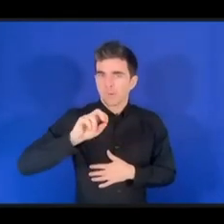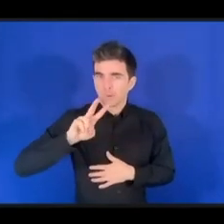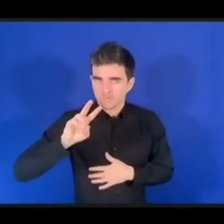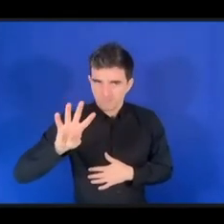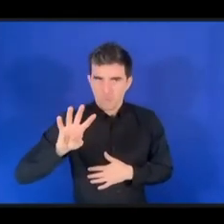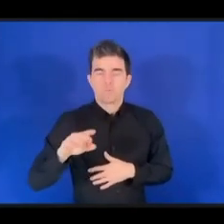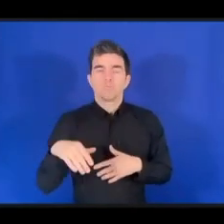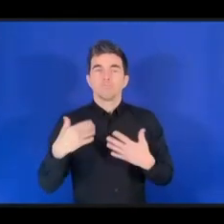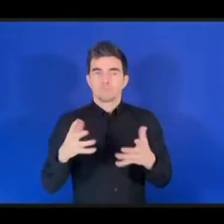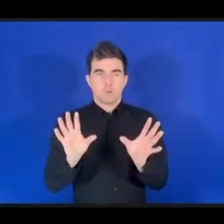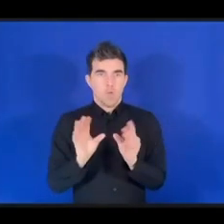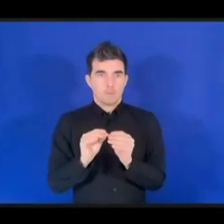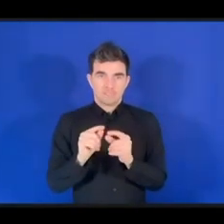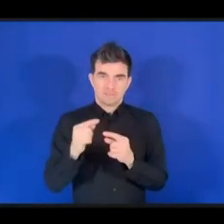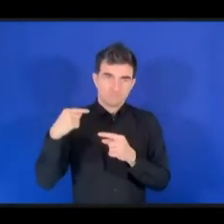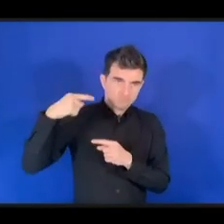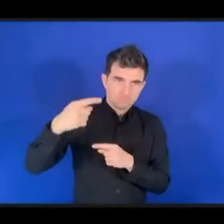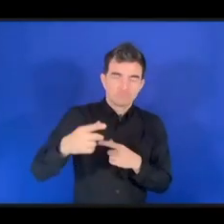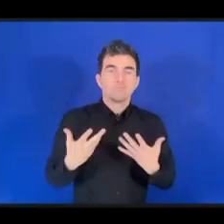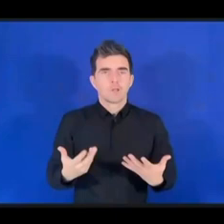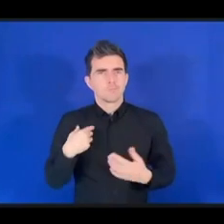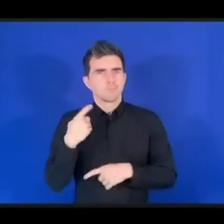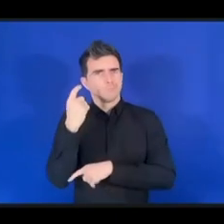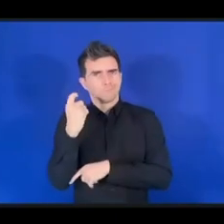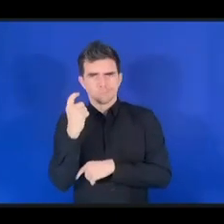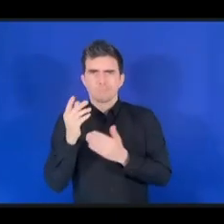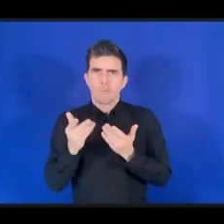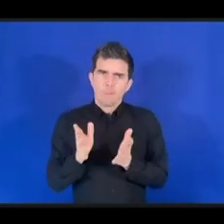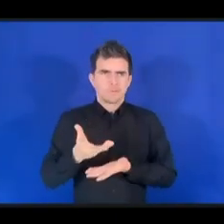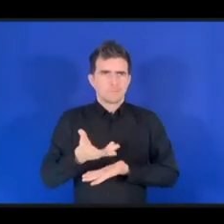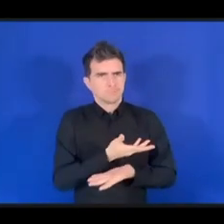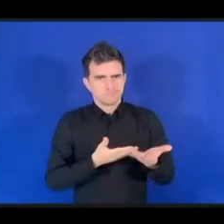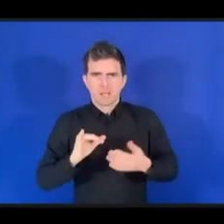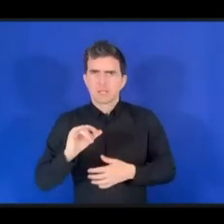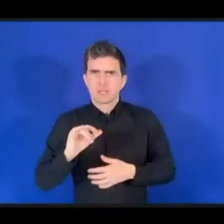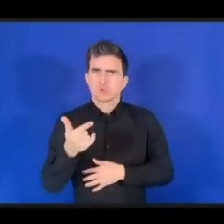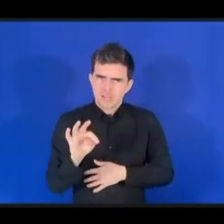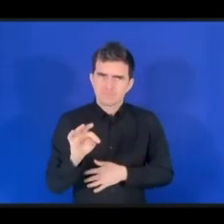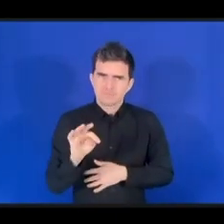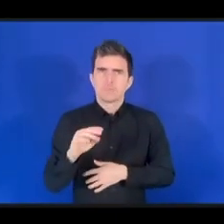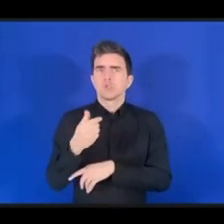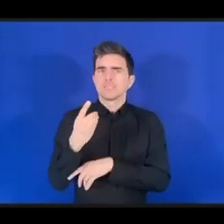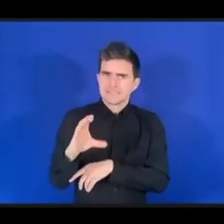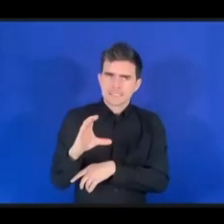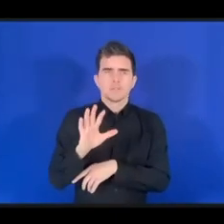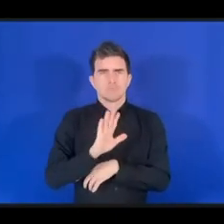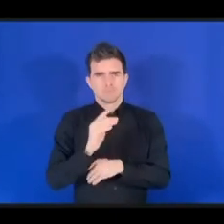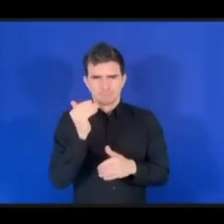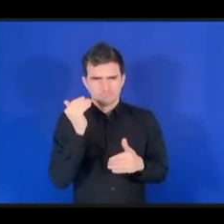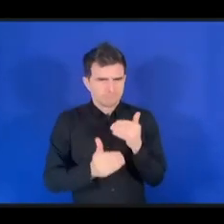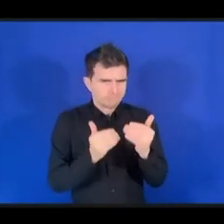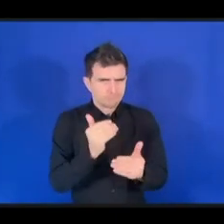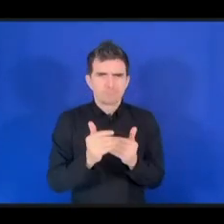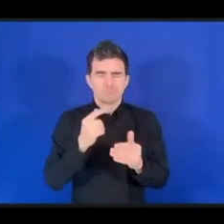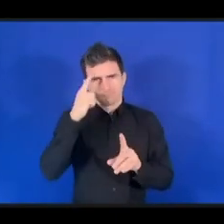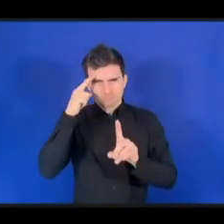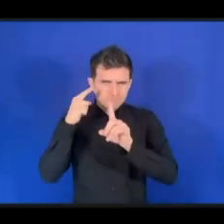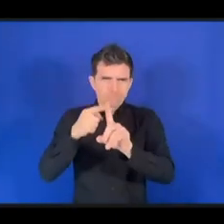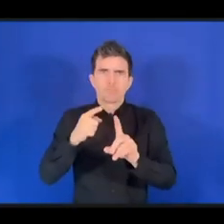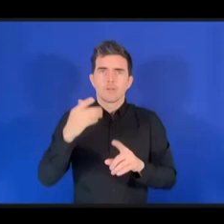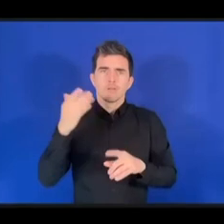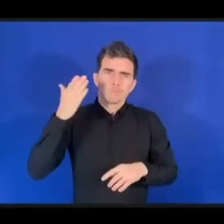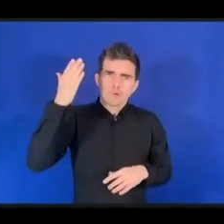2024 قبل قمه المستقبل واليوم نحن قمنا باستضافه المنتدى المفتوح حول منتدى